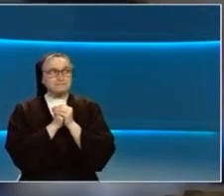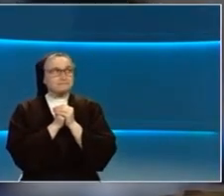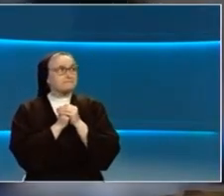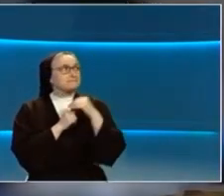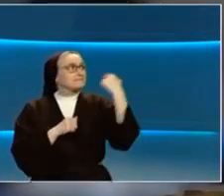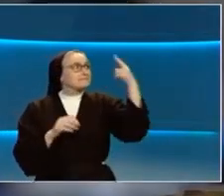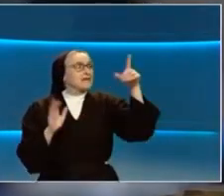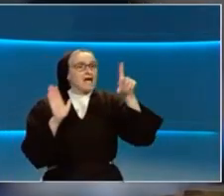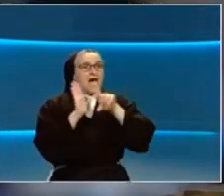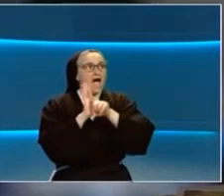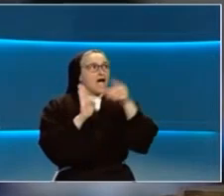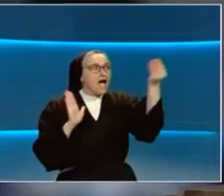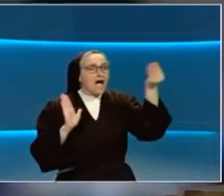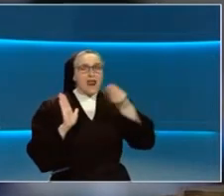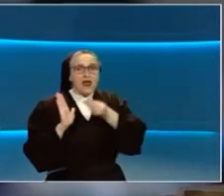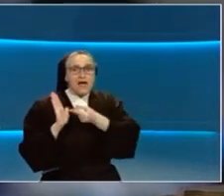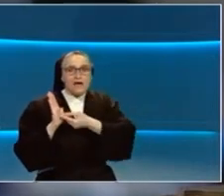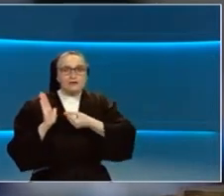Lex Domini